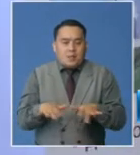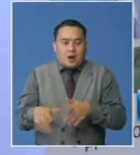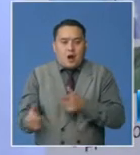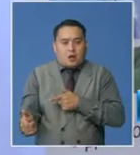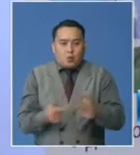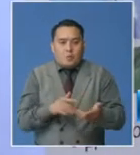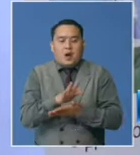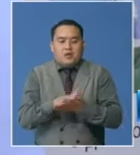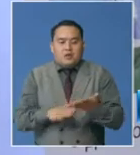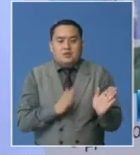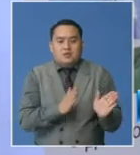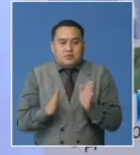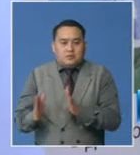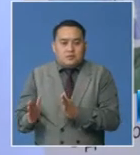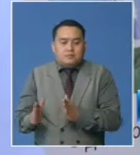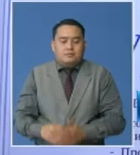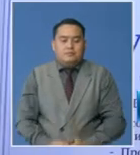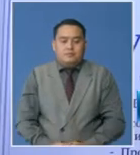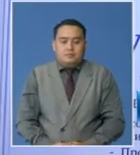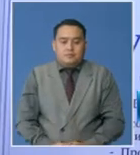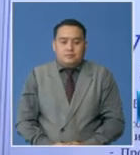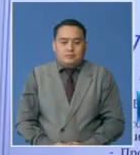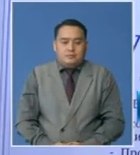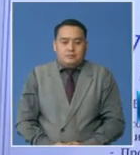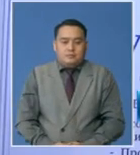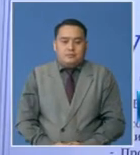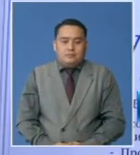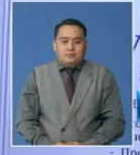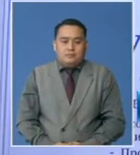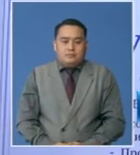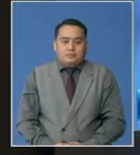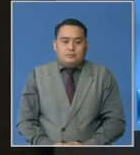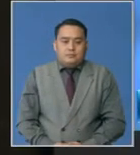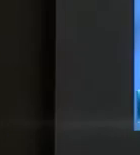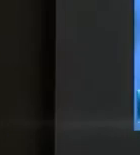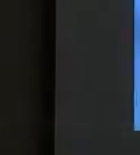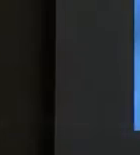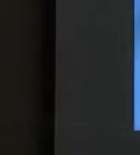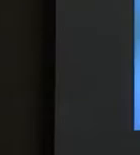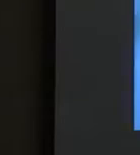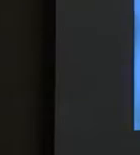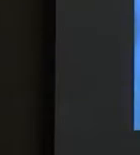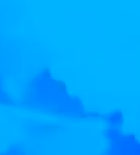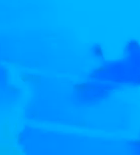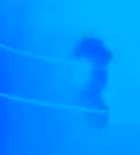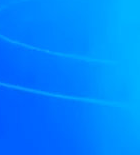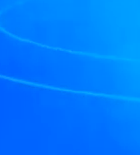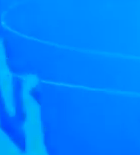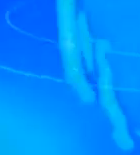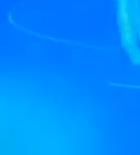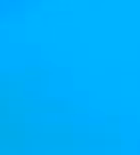готовы проводить систематически. Ильяман Раймбеков, Роза Дусебаева, Айбек Акшолаков, телеканал ЖТСУ, Алматы.